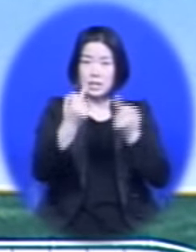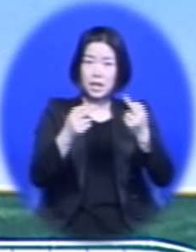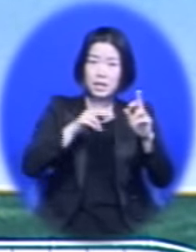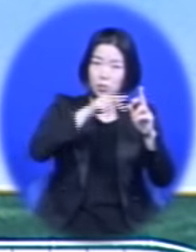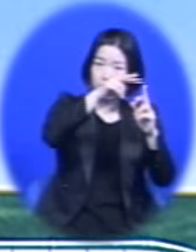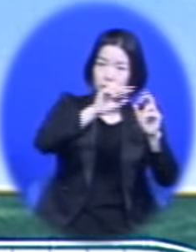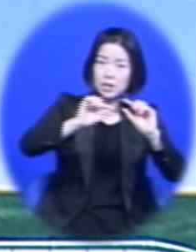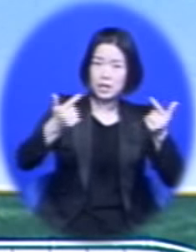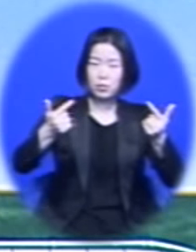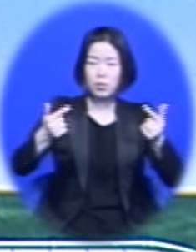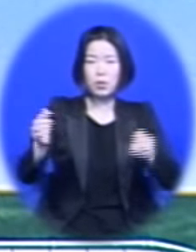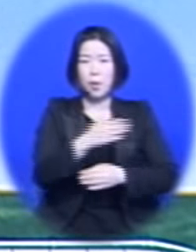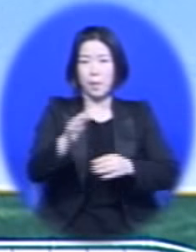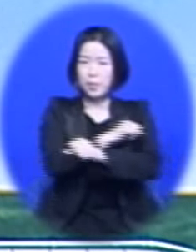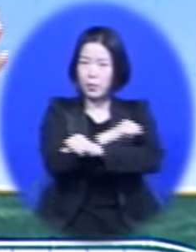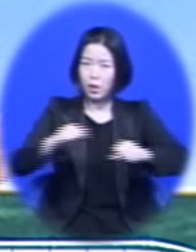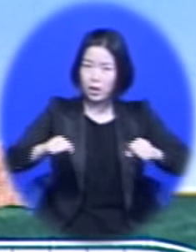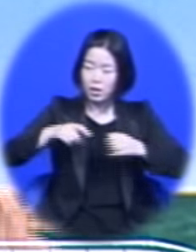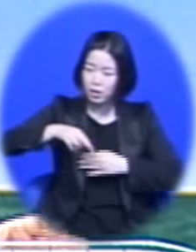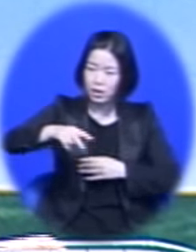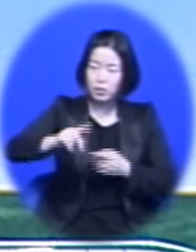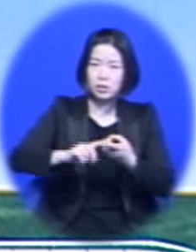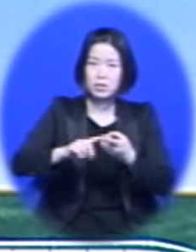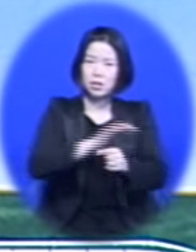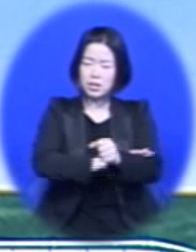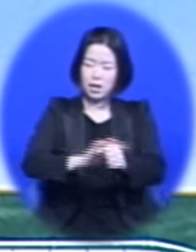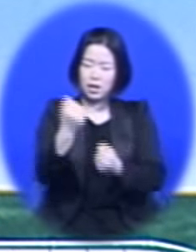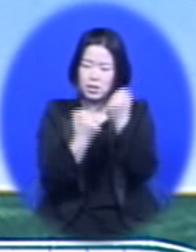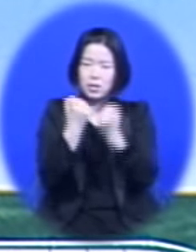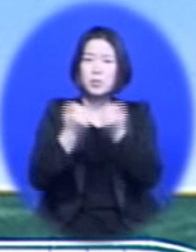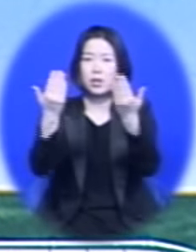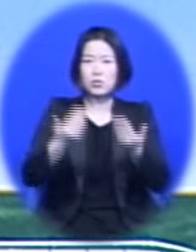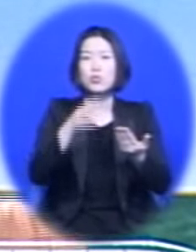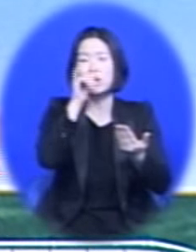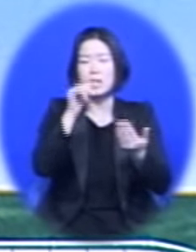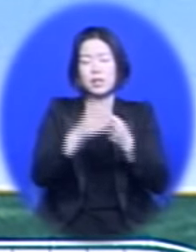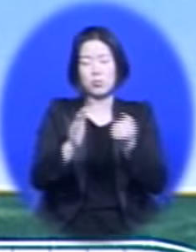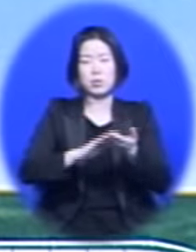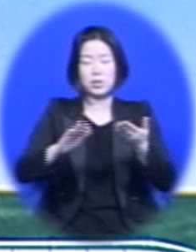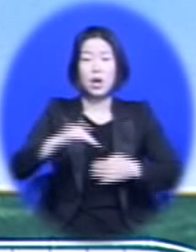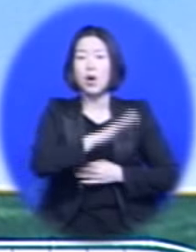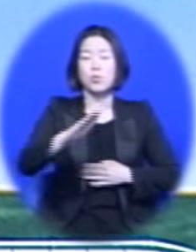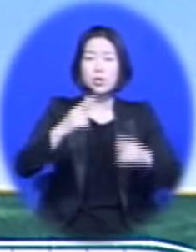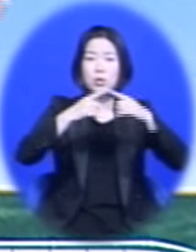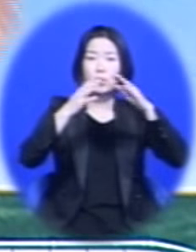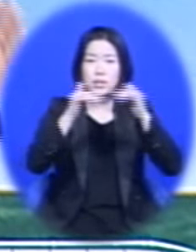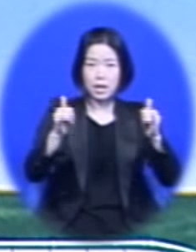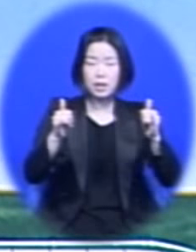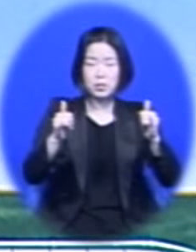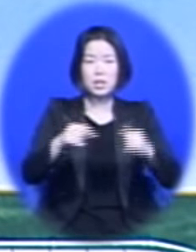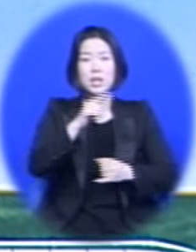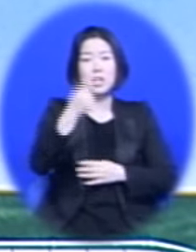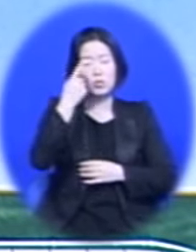아니고 광야를 지나가는 것이라는 것에 대해서 너무나 잘 설명해 주고 있기 때문에 저는 우리 교우들이 이 눈이 진짜